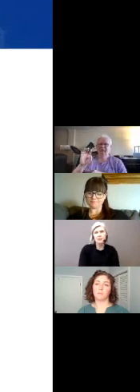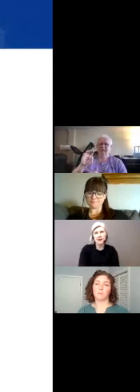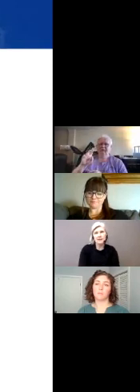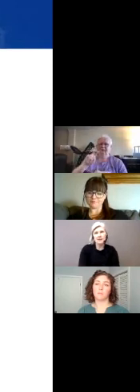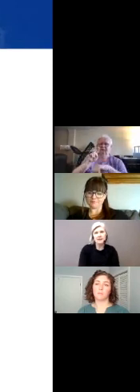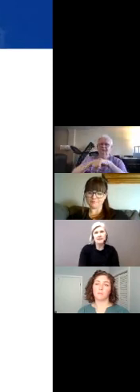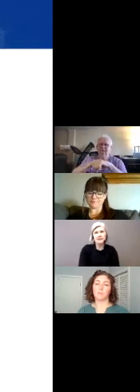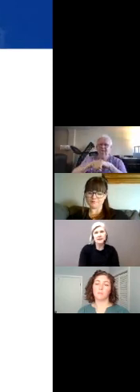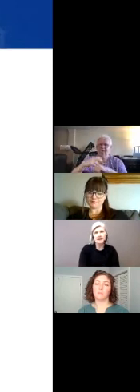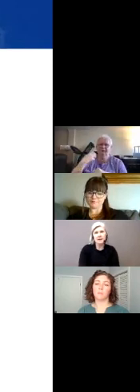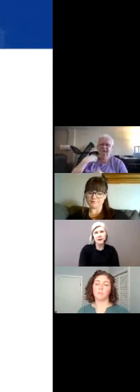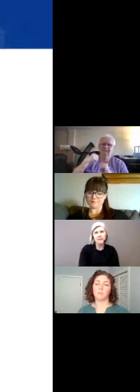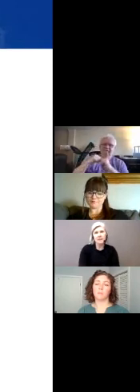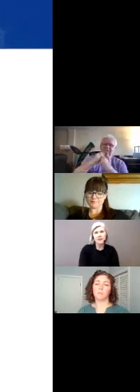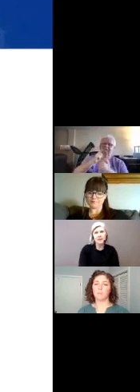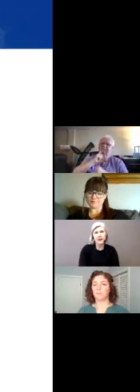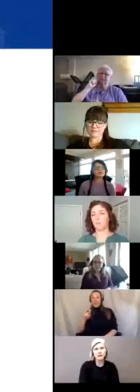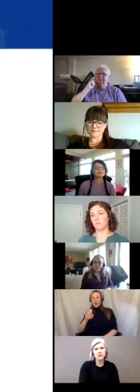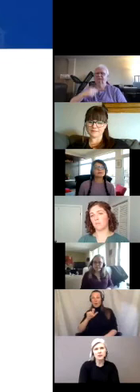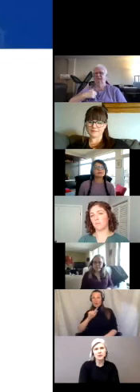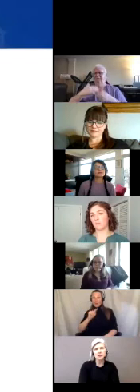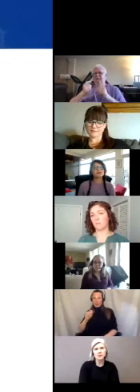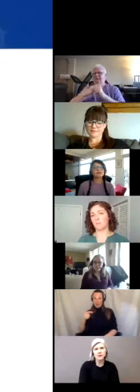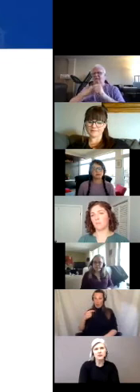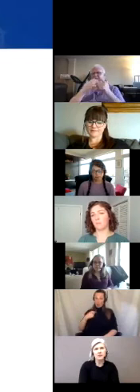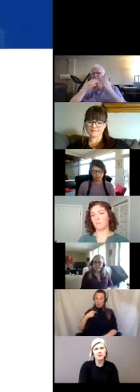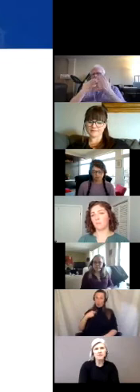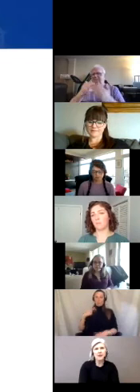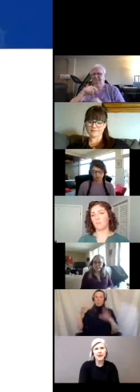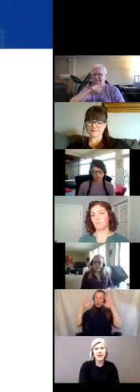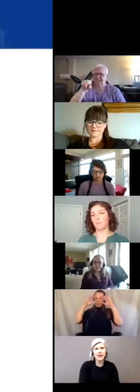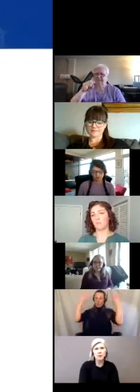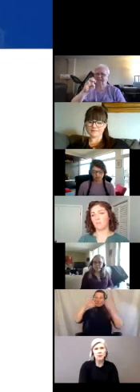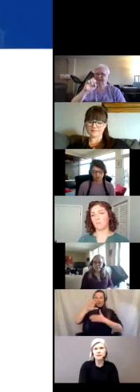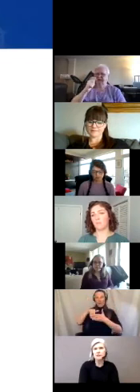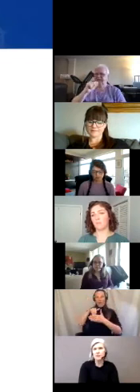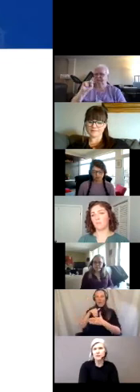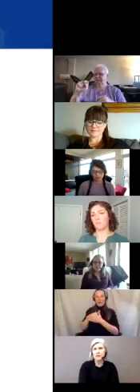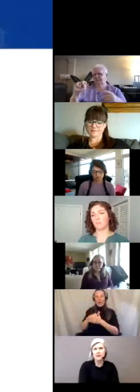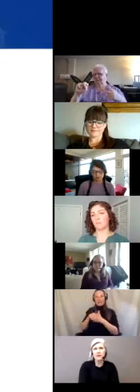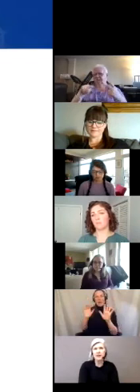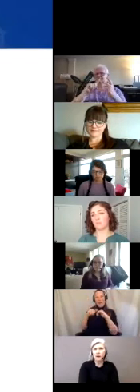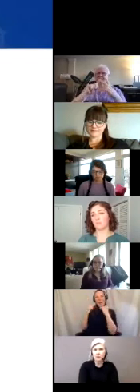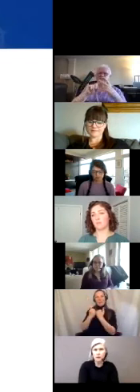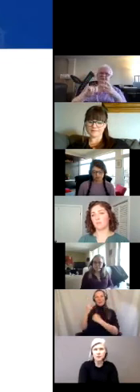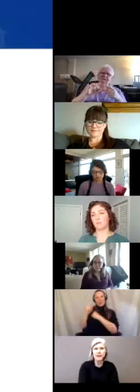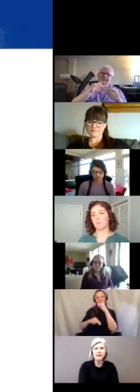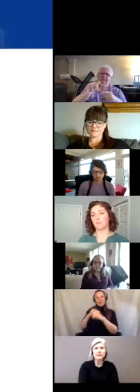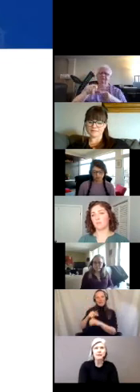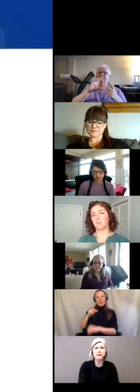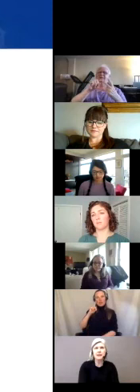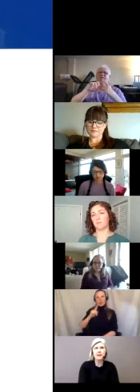Hackett. Je suis président par intérim de l'Association nationale des sourds,